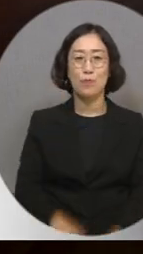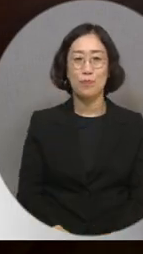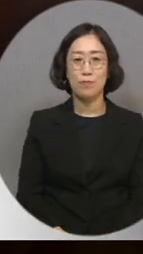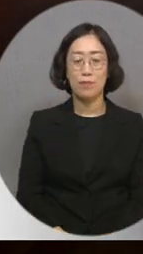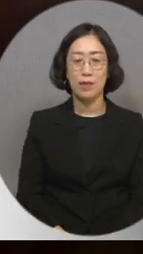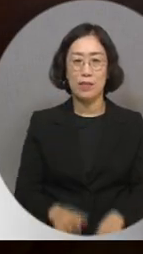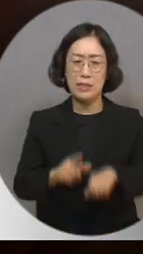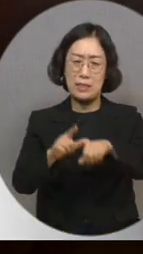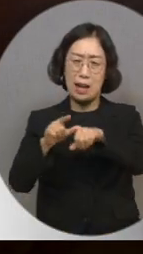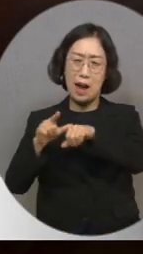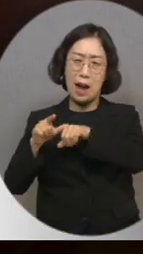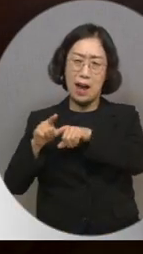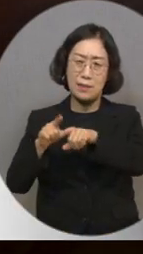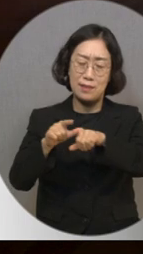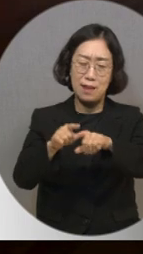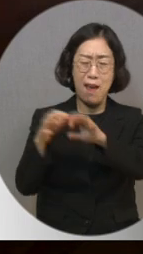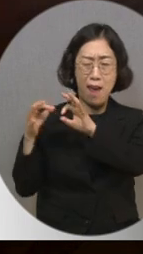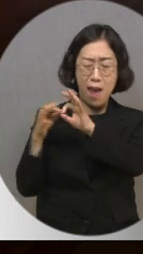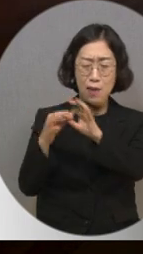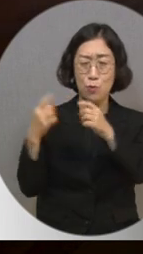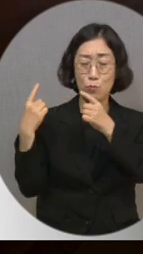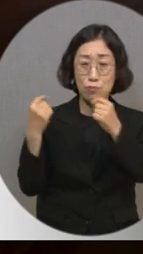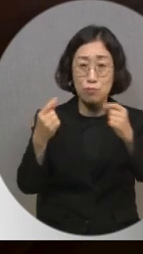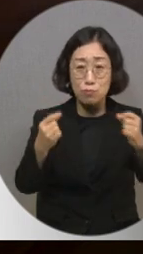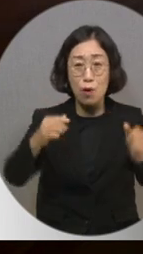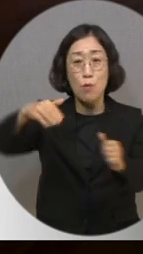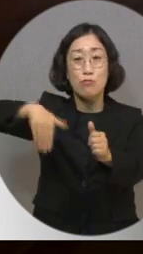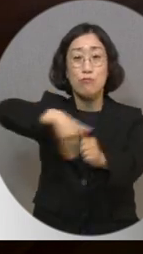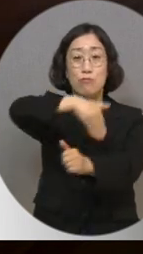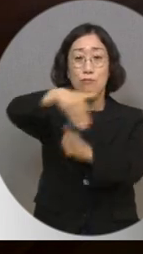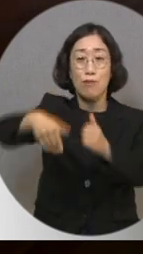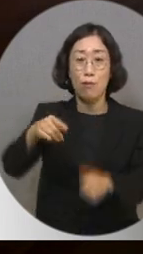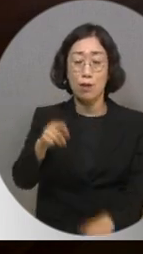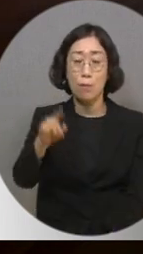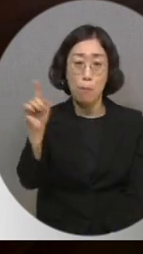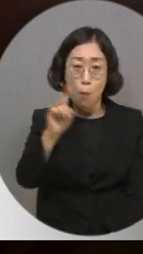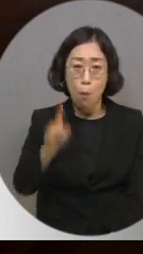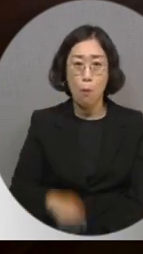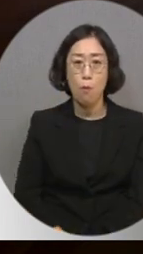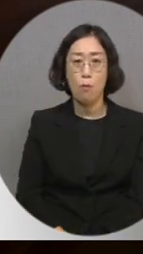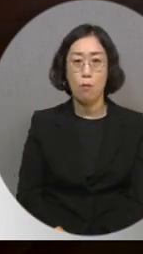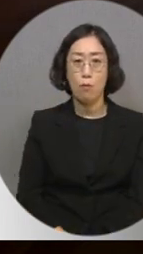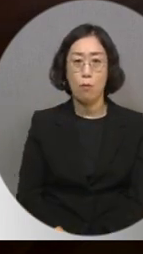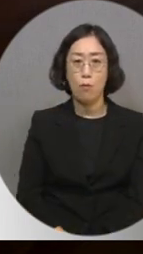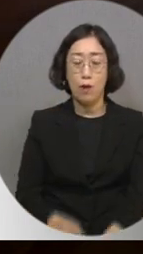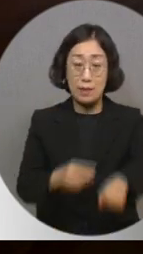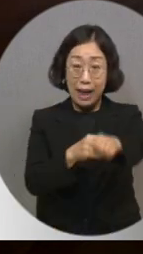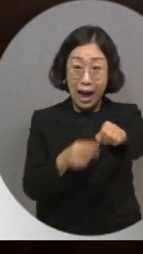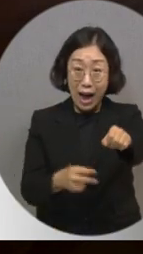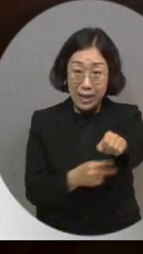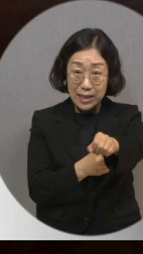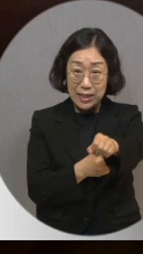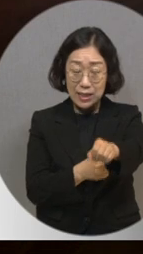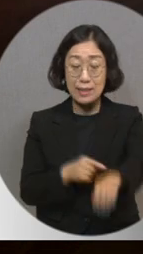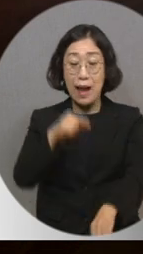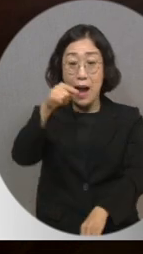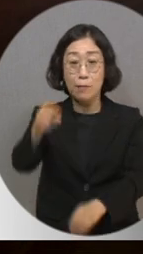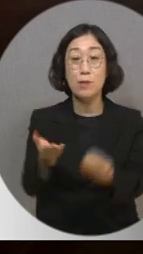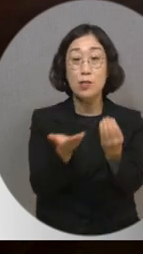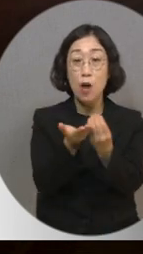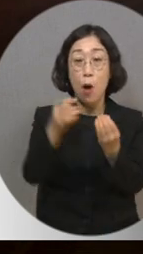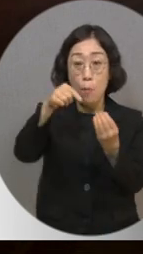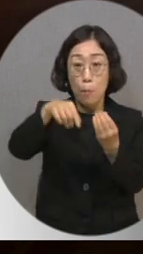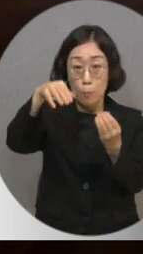넘어서 존재하는 풍경이란 무엇인지 그게 어떻게 보면 제가 이 진섬다리 장도를 이제 건너서 왔을 때 어떻게 보면